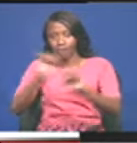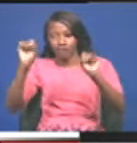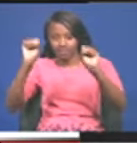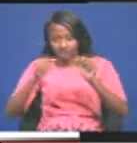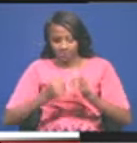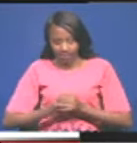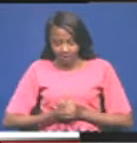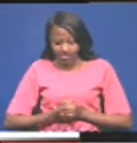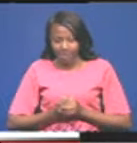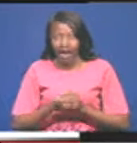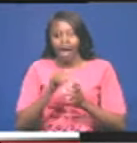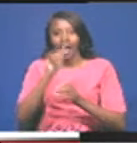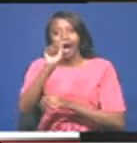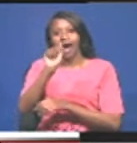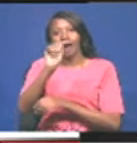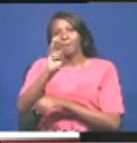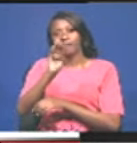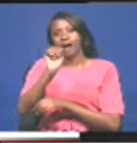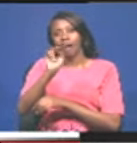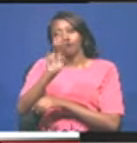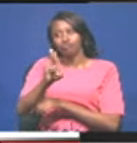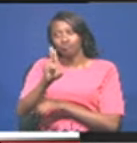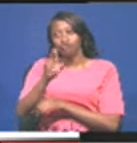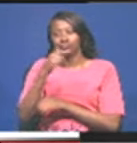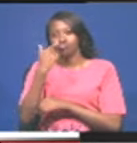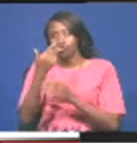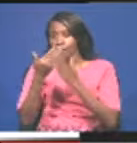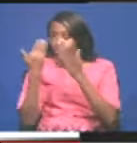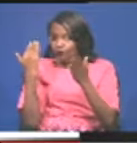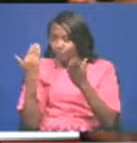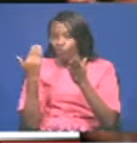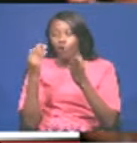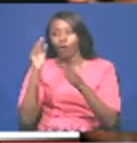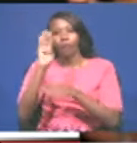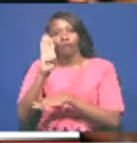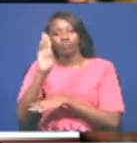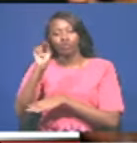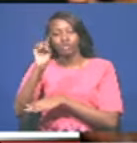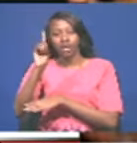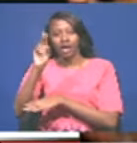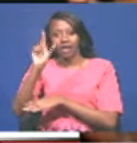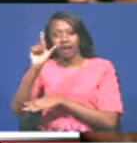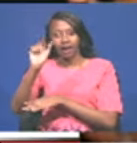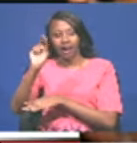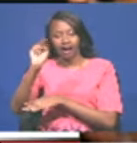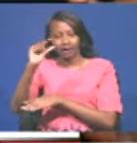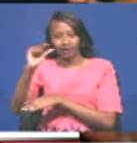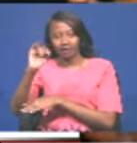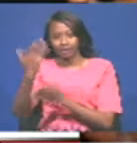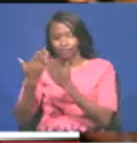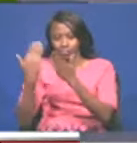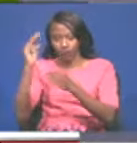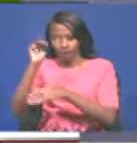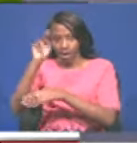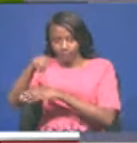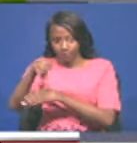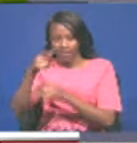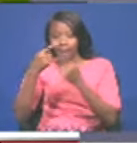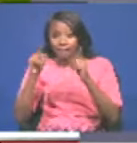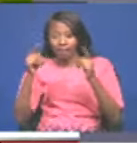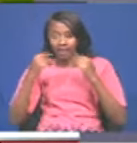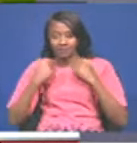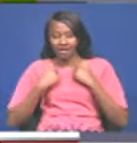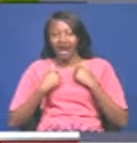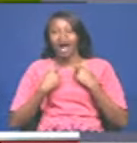Namwamba ambaye kwa mbunge wa awali wa Budalangi anarejea katika wizara ya michezo kwa mara ya pili haswa baada ya kuhudumu katika wadhifa huo baina ya